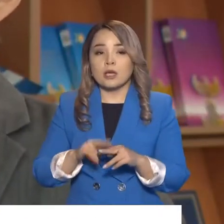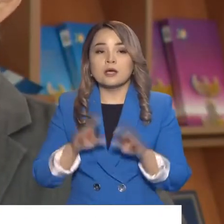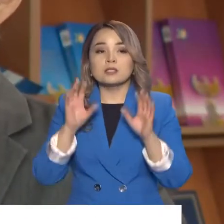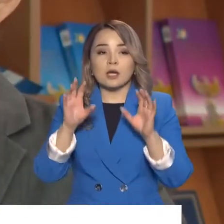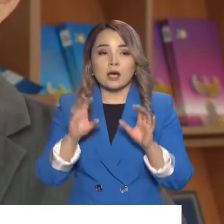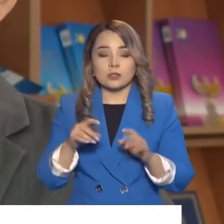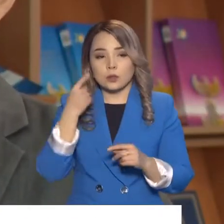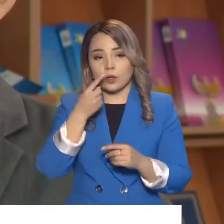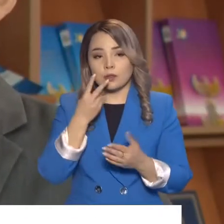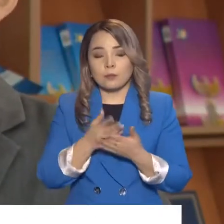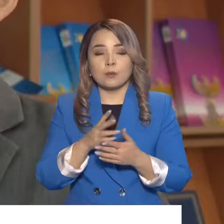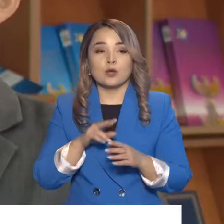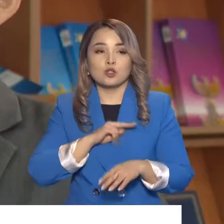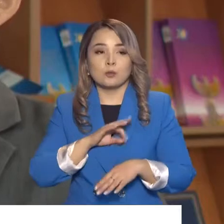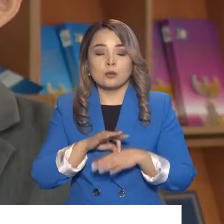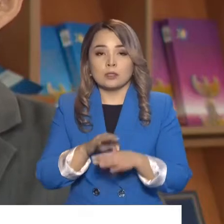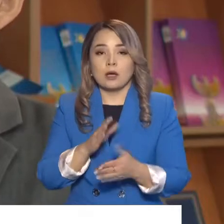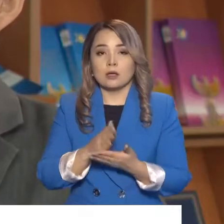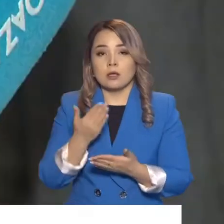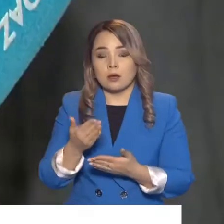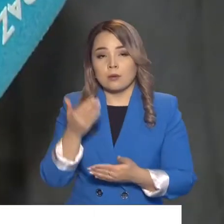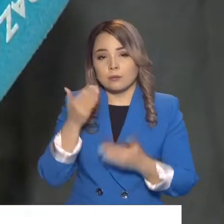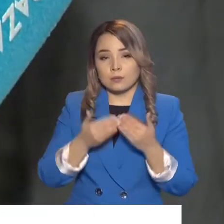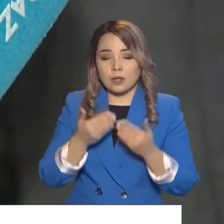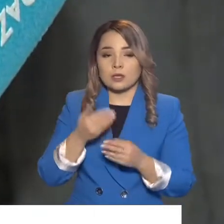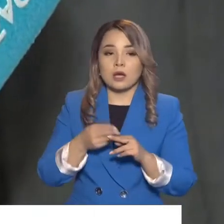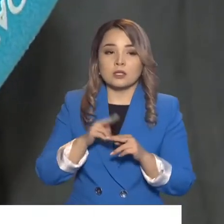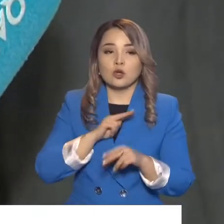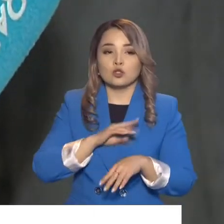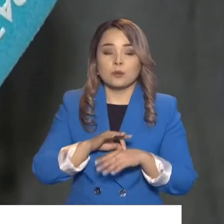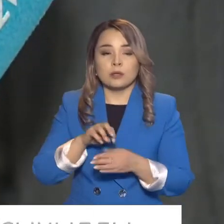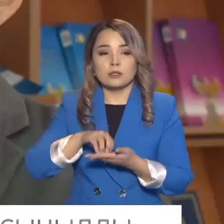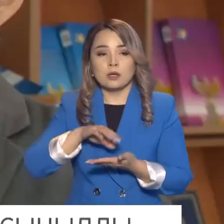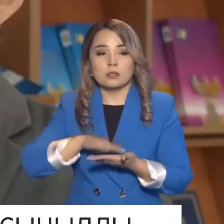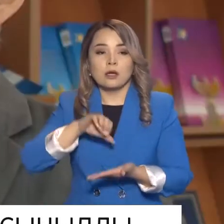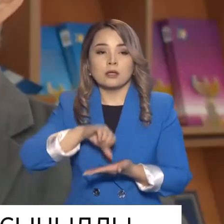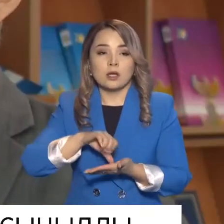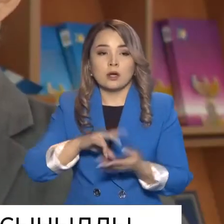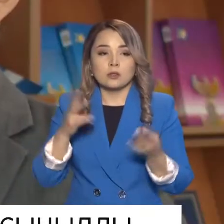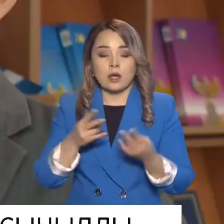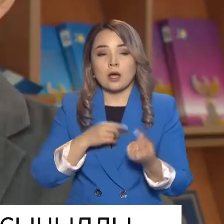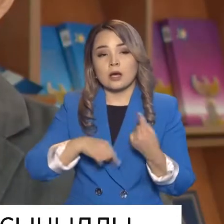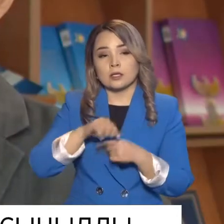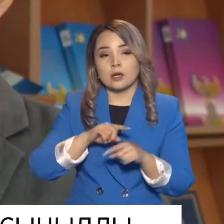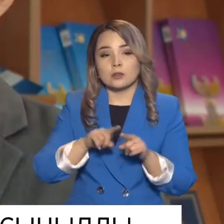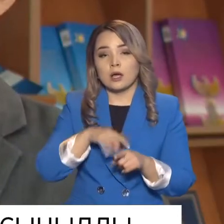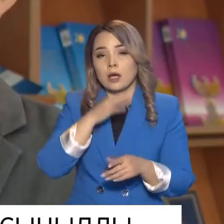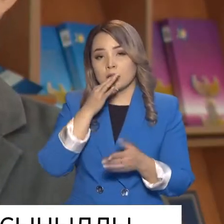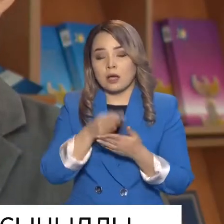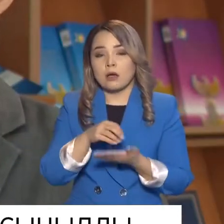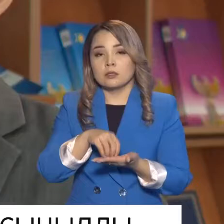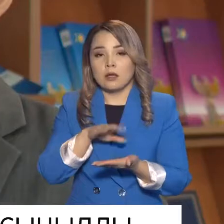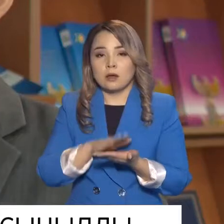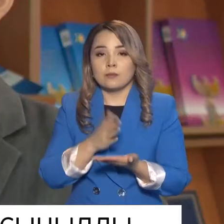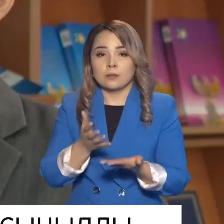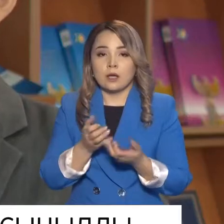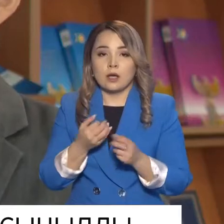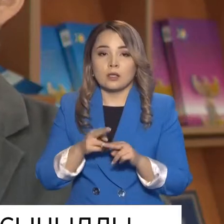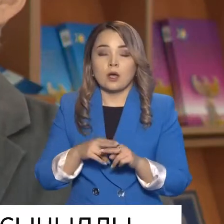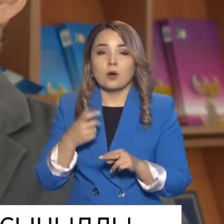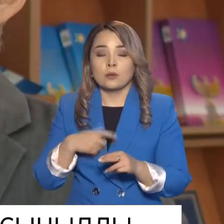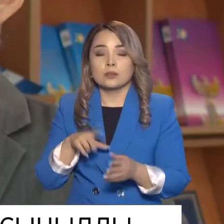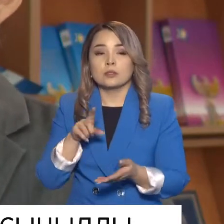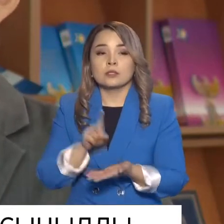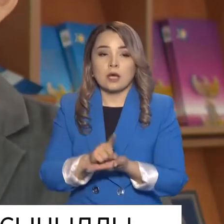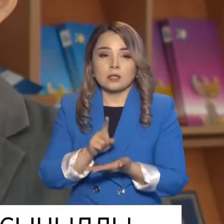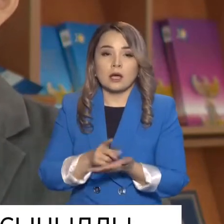заңды түрде жұмыс істесе, оларды көлеңкеден шығарып, оларды есепке алу керек. Жеке кәсіпкер ретінде тіркеуге алынып, олар өзінің